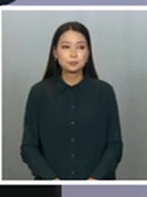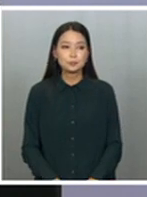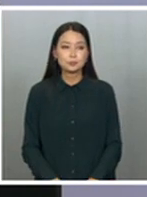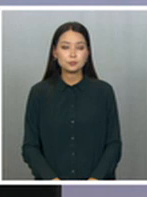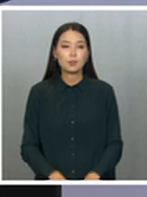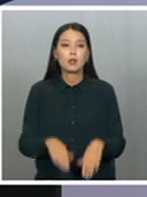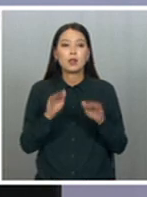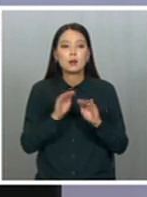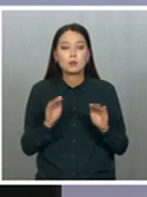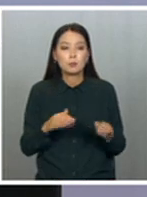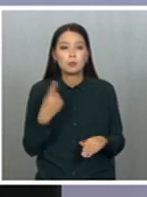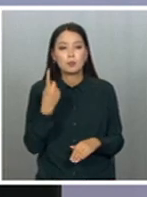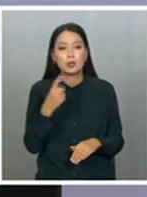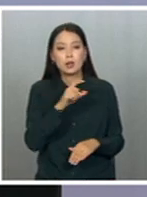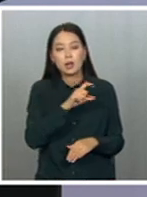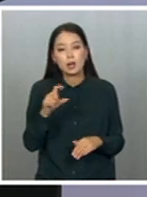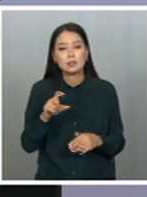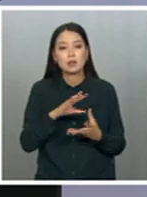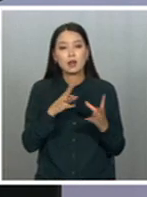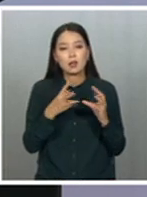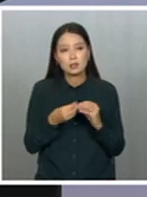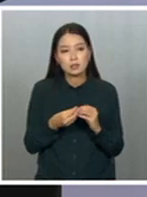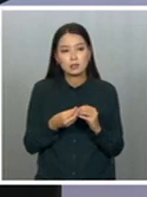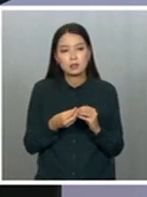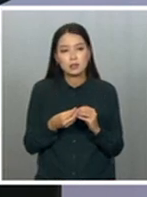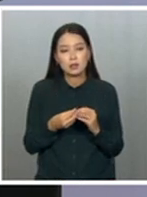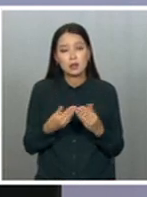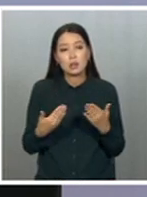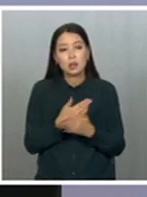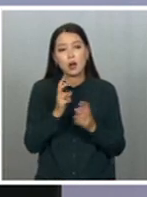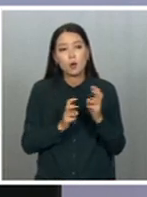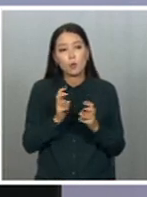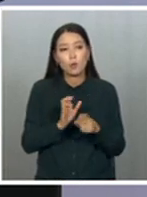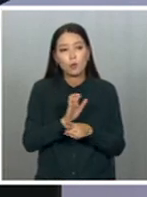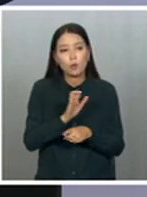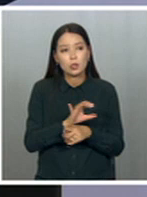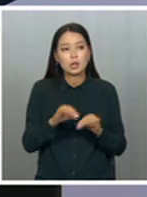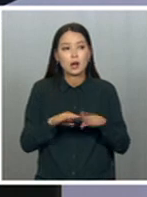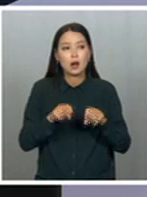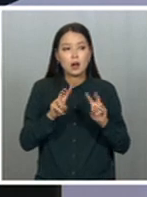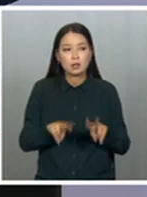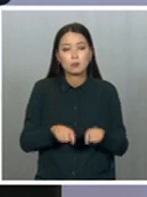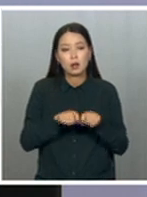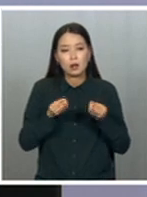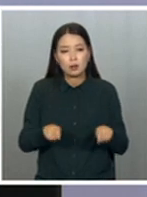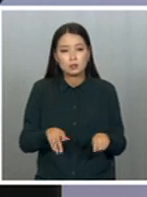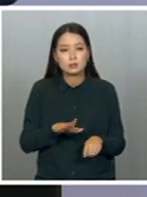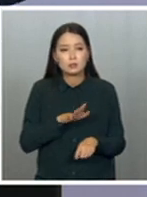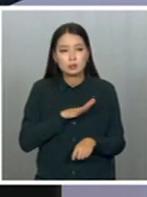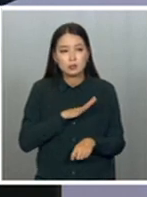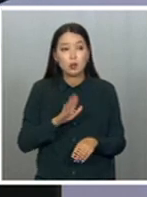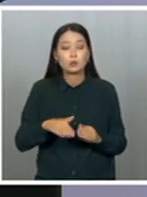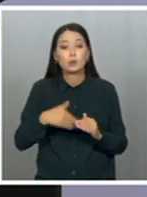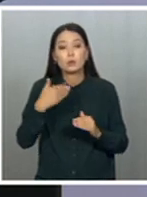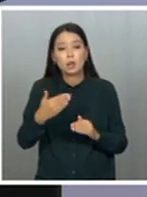Балалар, бірінші кезекте бәсекеге қабілетті жаңа өндірістер мен кәсіпорындарды ашуға жол ашылды. Одан бөлек